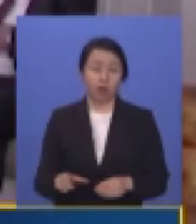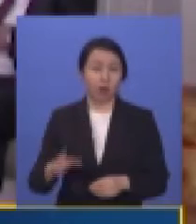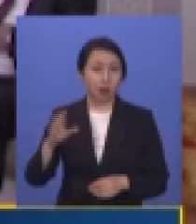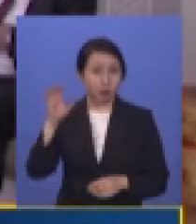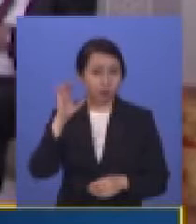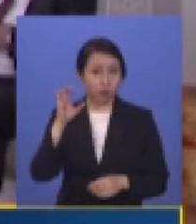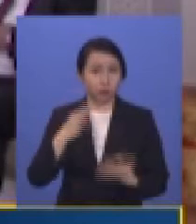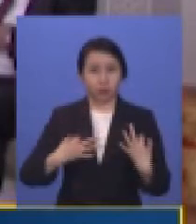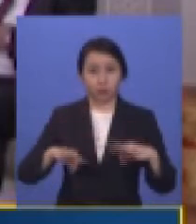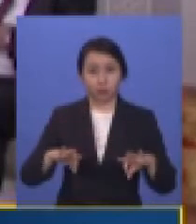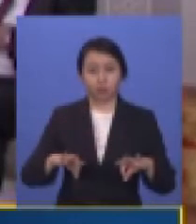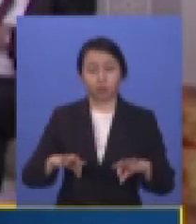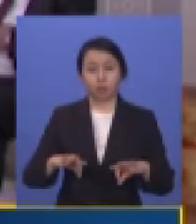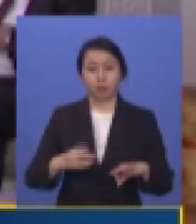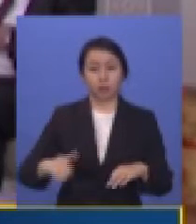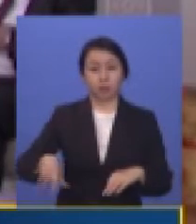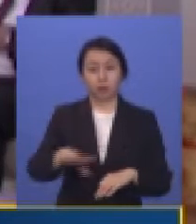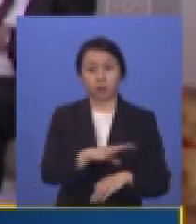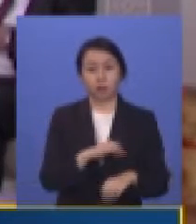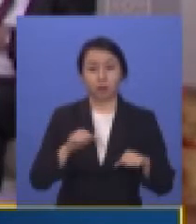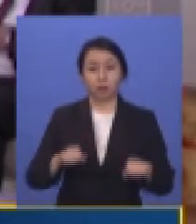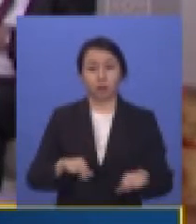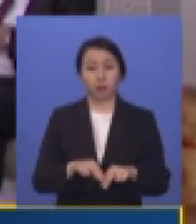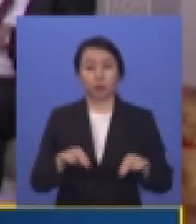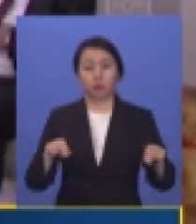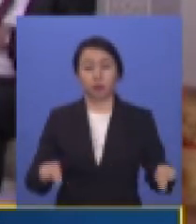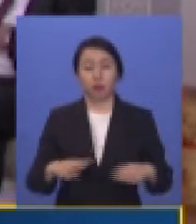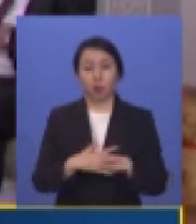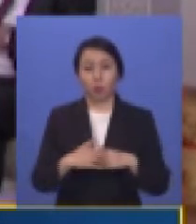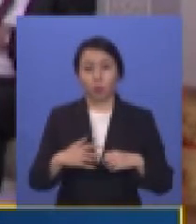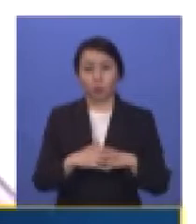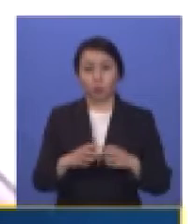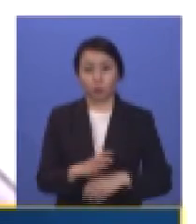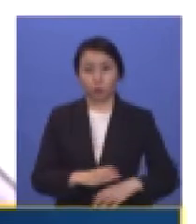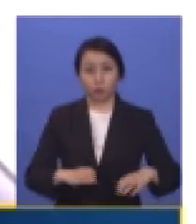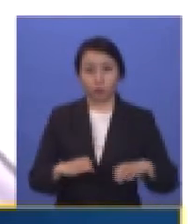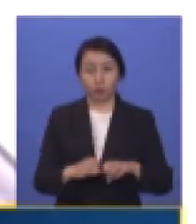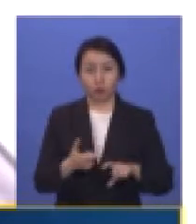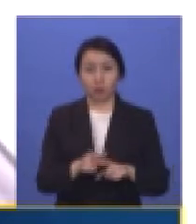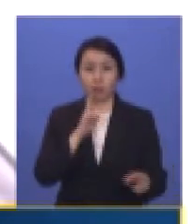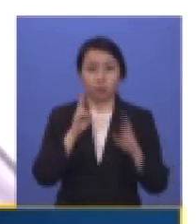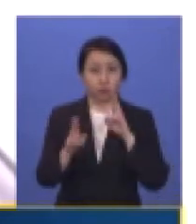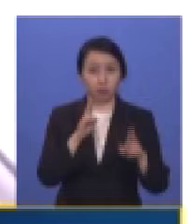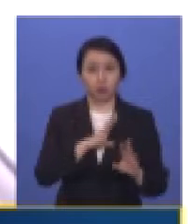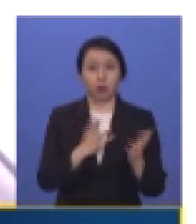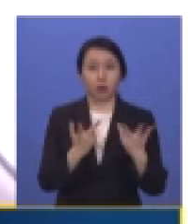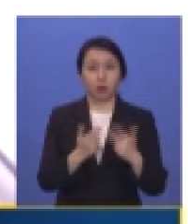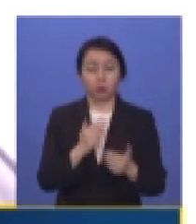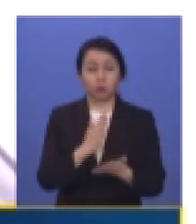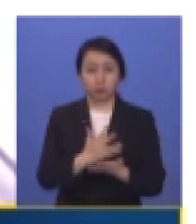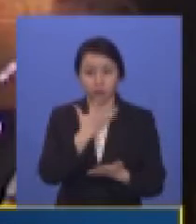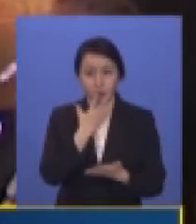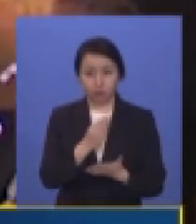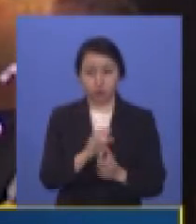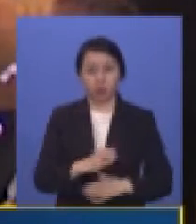Послушать борцов за независимость приехали со всех властей Петропавловского и Кукшетауского уездов. На этом собрании было решено создать